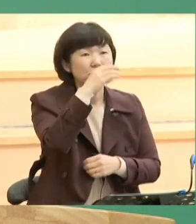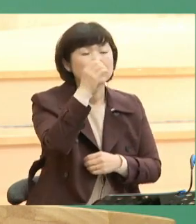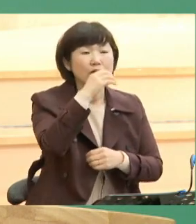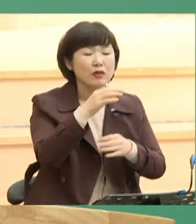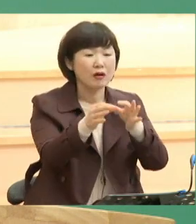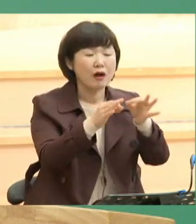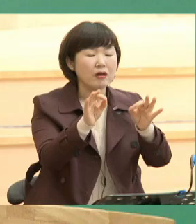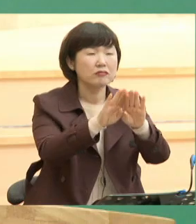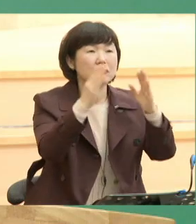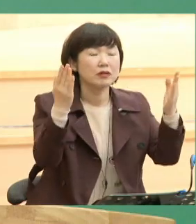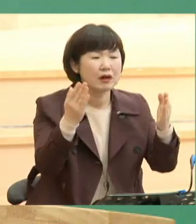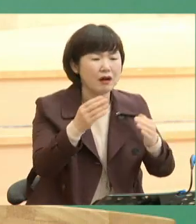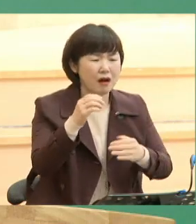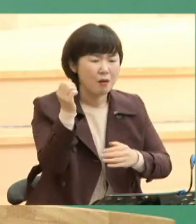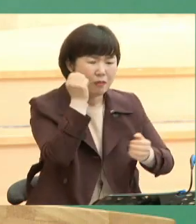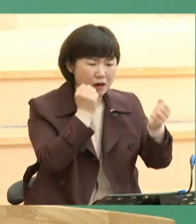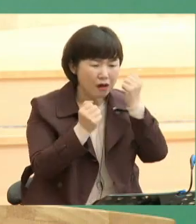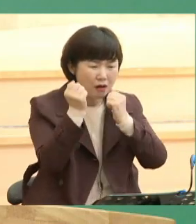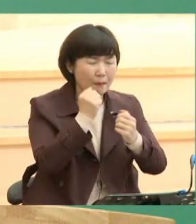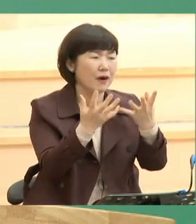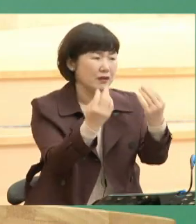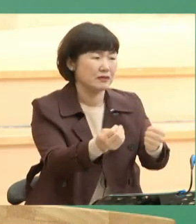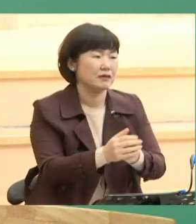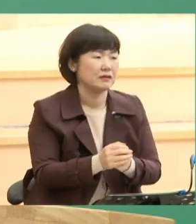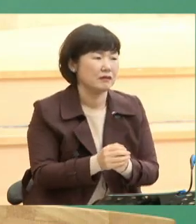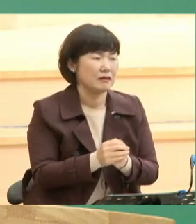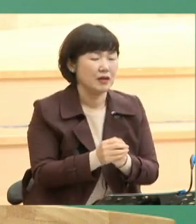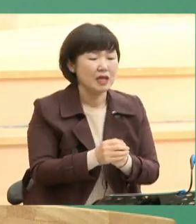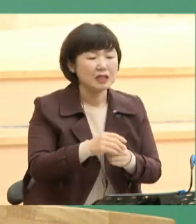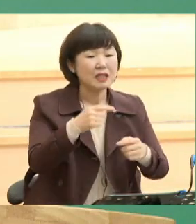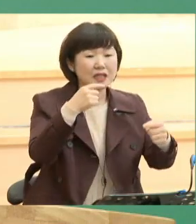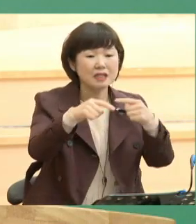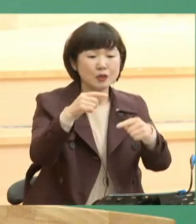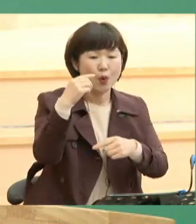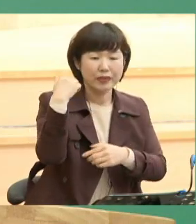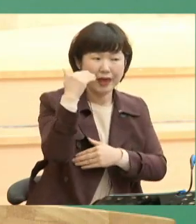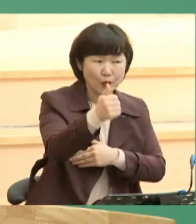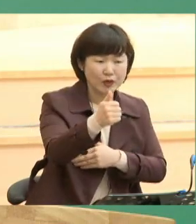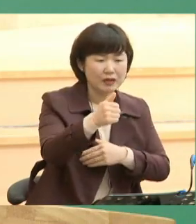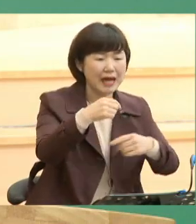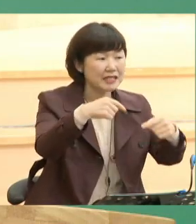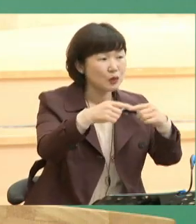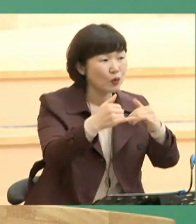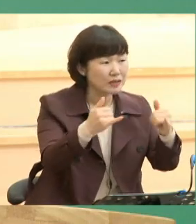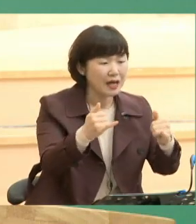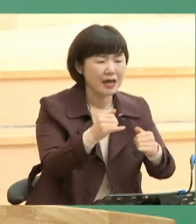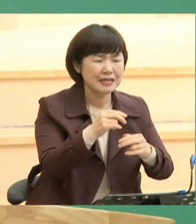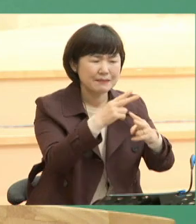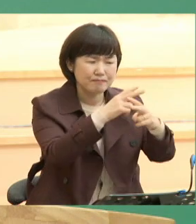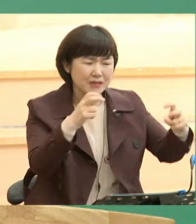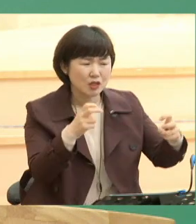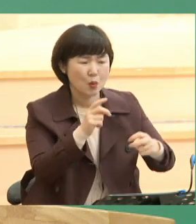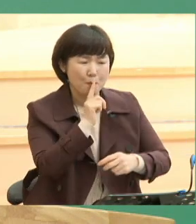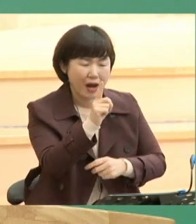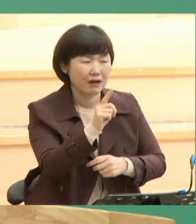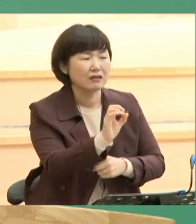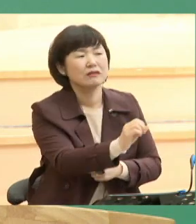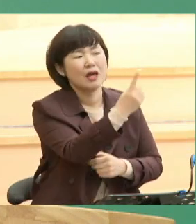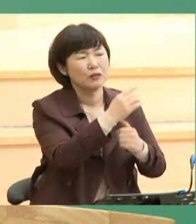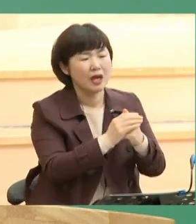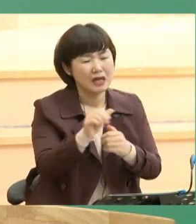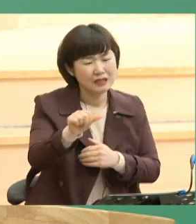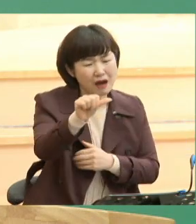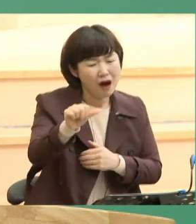였다 부드럽게 맞잖아요 여러분 지도자 의 발언과 그 증오 발음과 이아시 암 계통의 징어